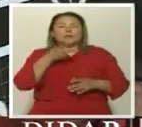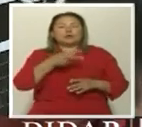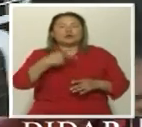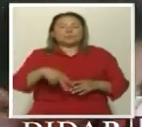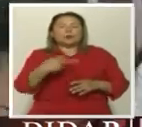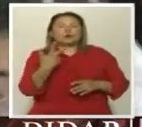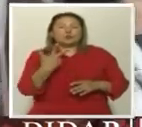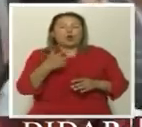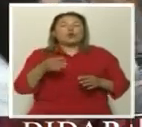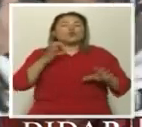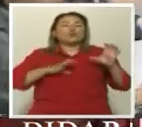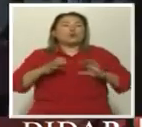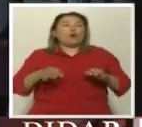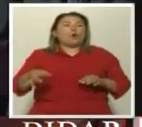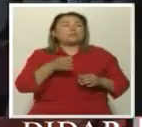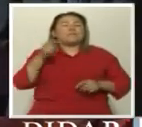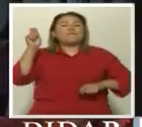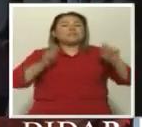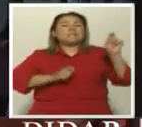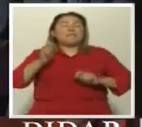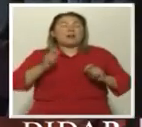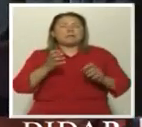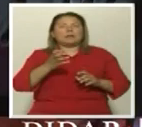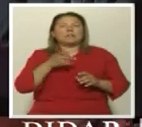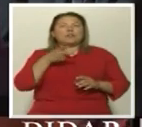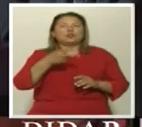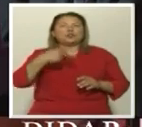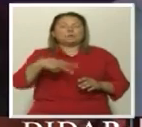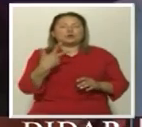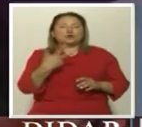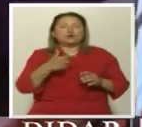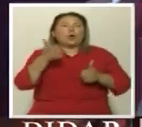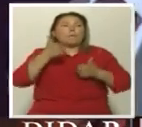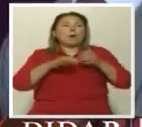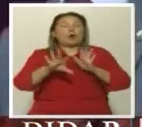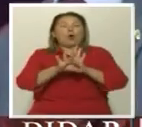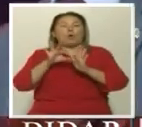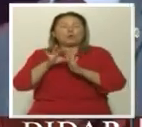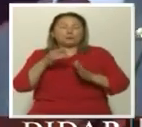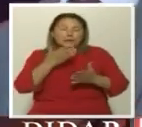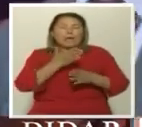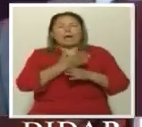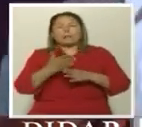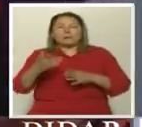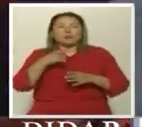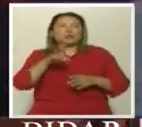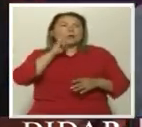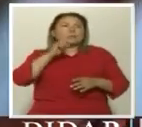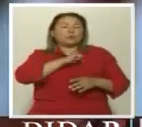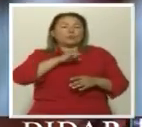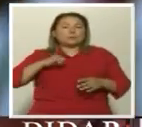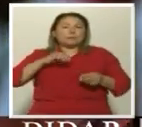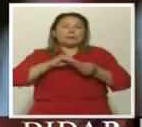2023 облыстық студенттер фестивалі мен жыл студенті 2023 байқауы өткізіледі. Бұдан бөлек жастарды толғандыратын